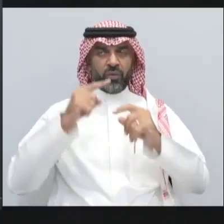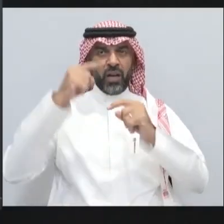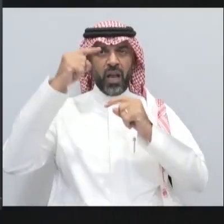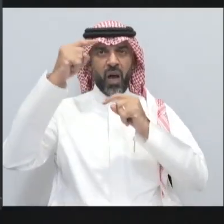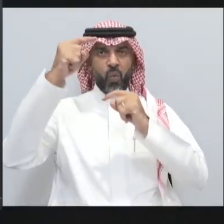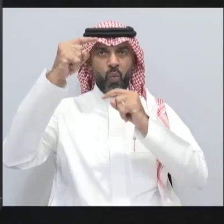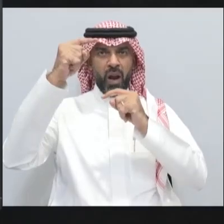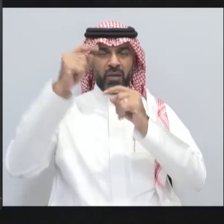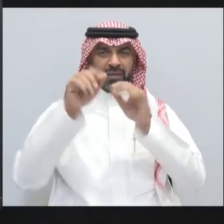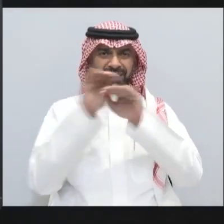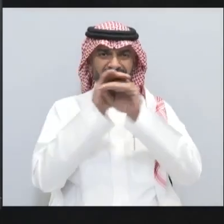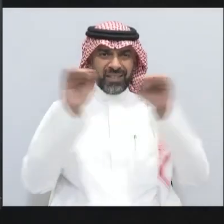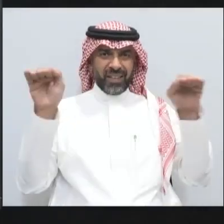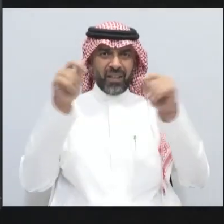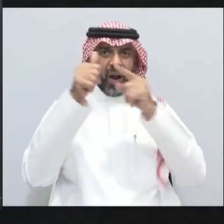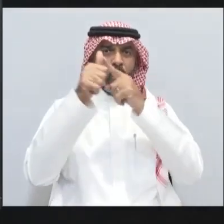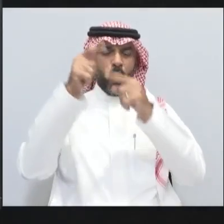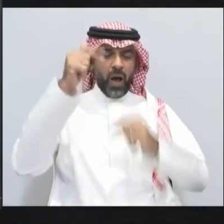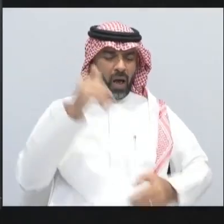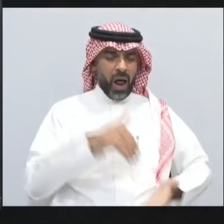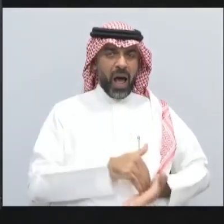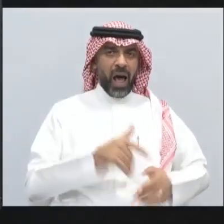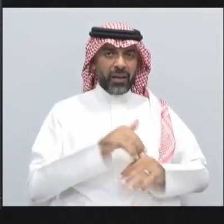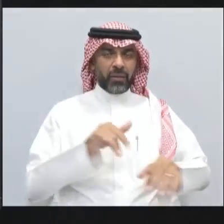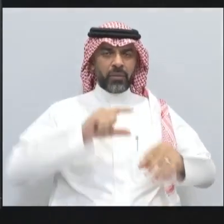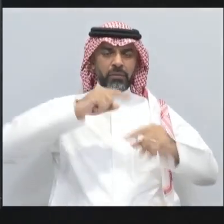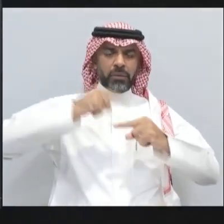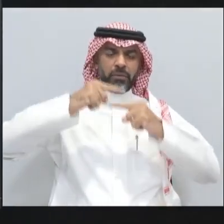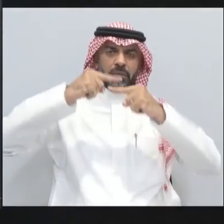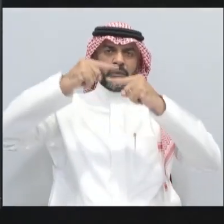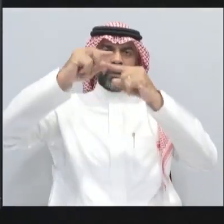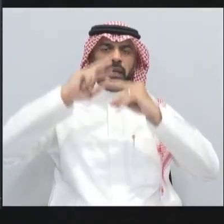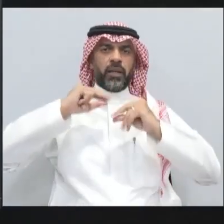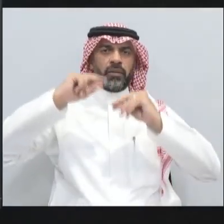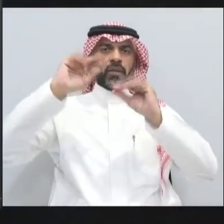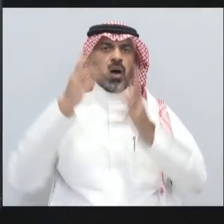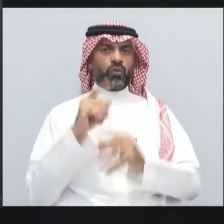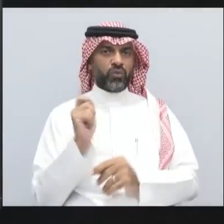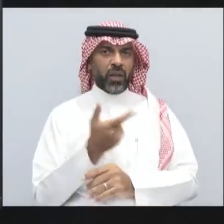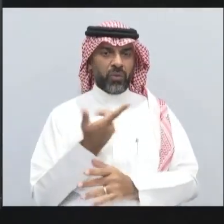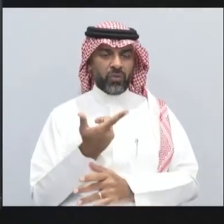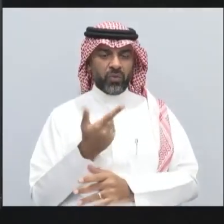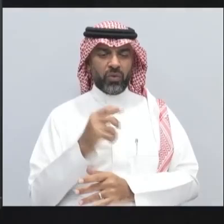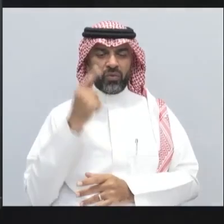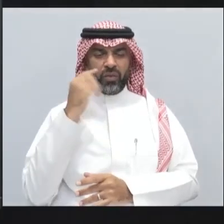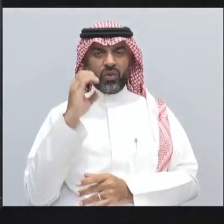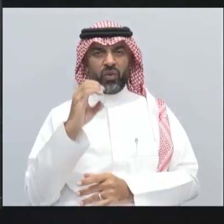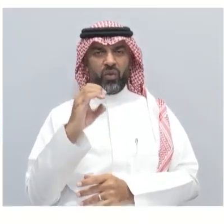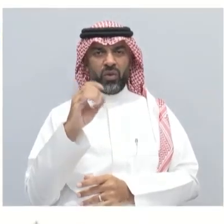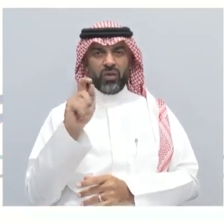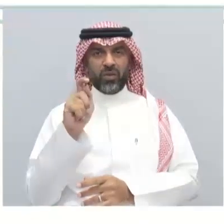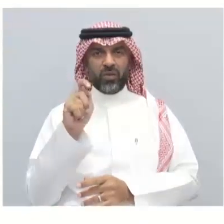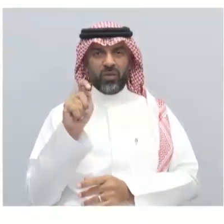الاخير بنفس المحاذاه او نقوم بالضغط على مفتاح الكنترول مع مفتاح الج